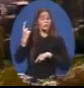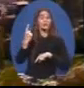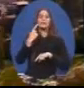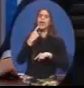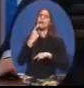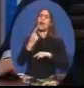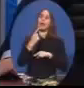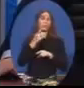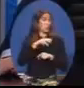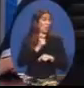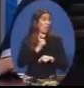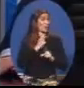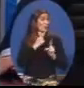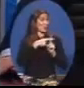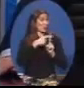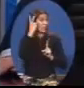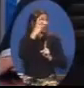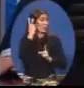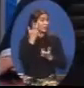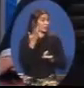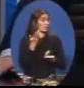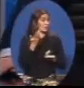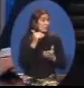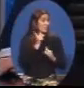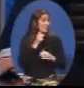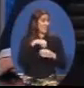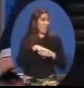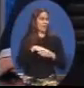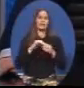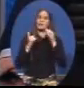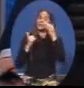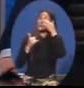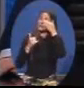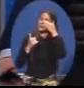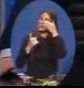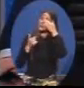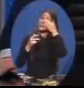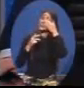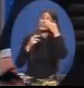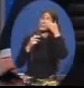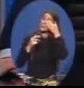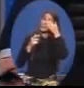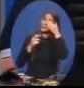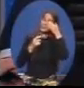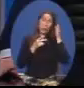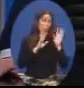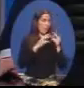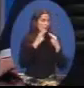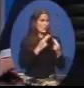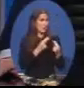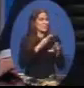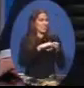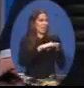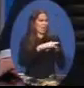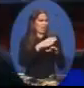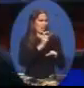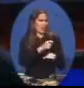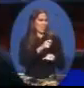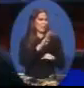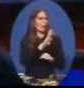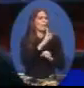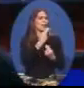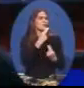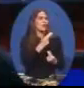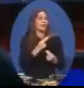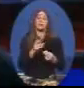עכשיו בצבא, חיילות ערביות נוצרות, הן עדיין צ'כות ערביות. ברור, אבל הן מוכרות. חבר הכנסת חאג' יחיא, מה הייתה התשובה? שנייה, חברת הכנסת ברקו, מה